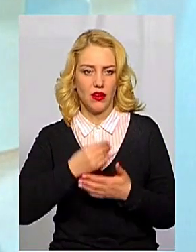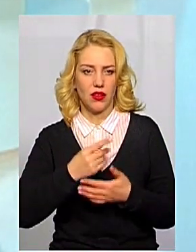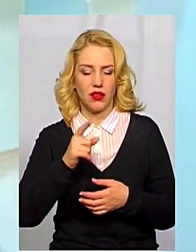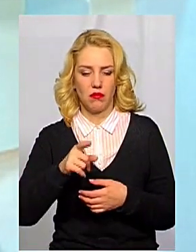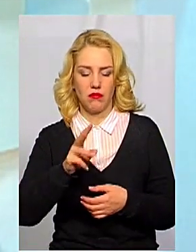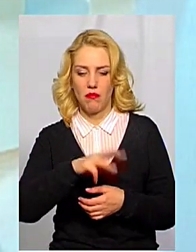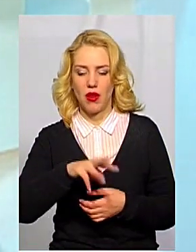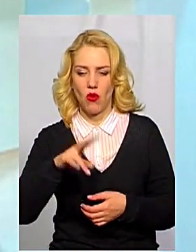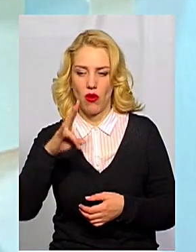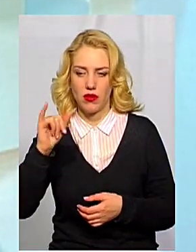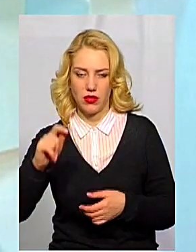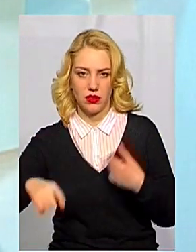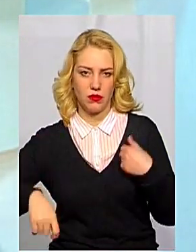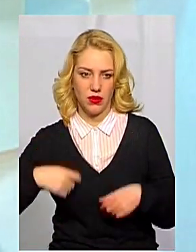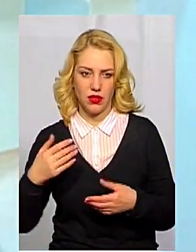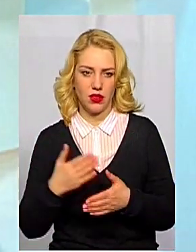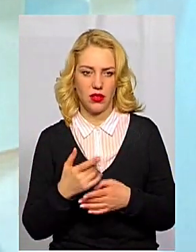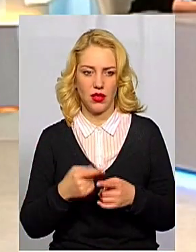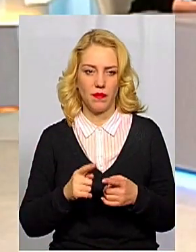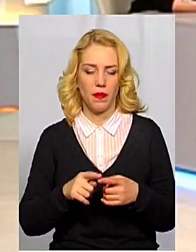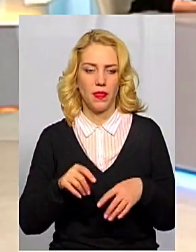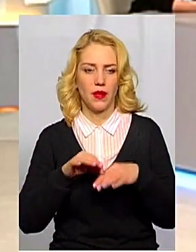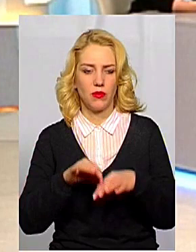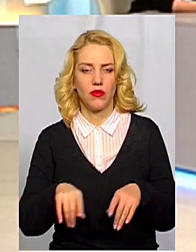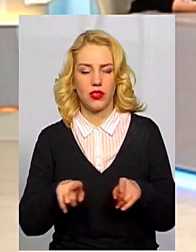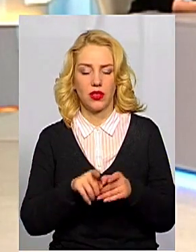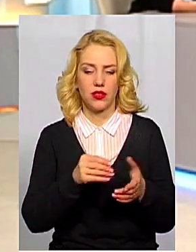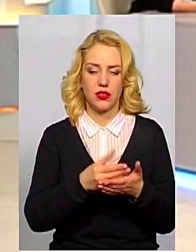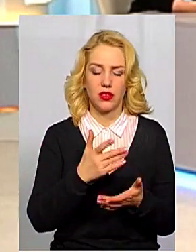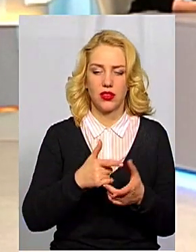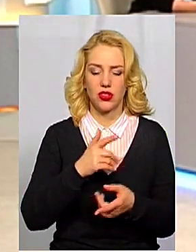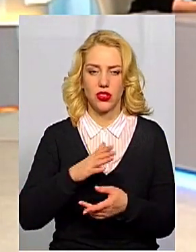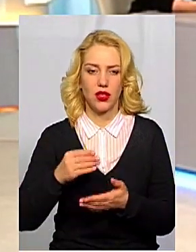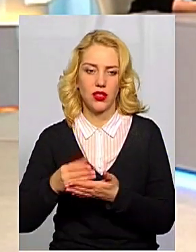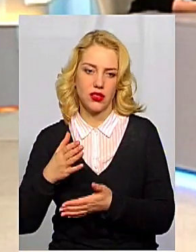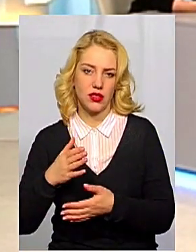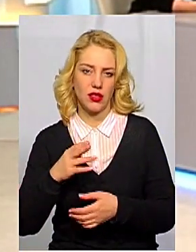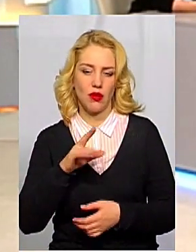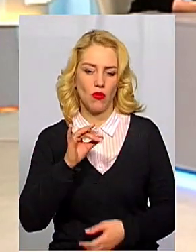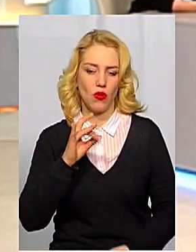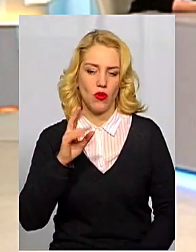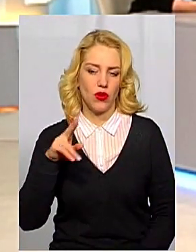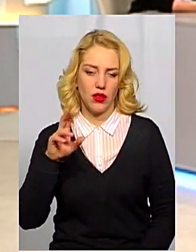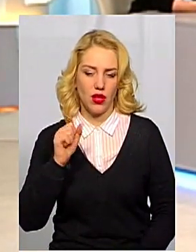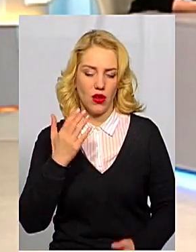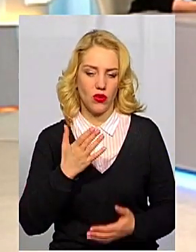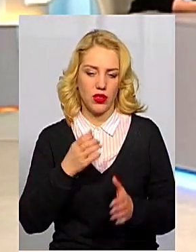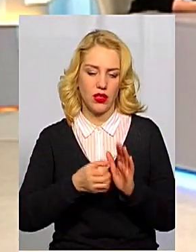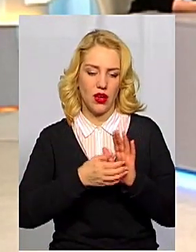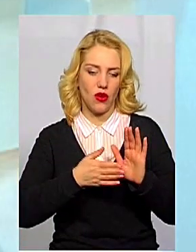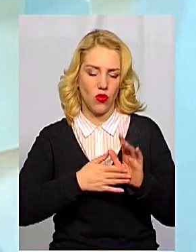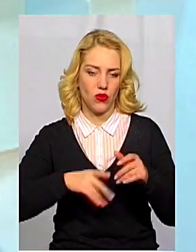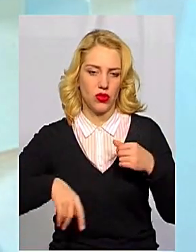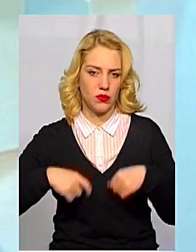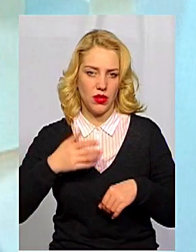мільйонні збитки. До речі, ви питали про цінна порода чи не цінна. У випадку нарахування збитків це не має значення, тому